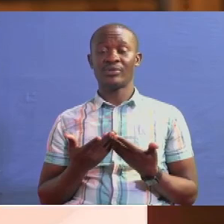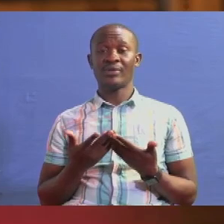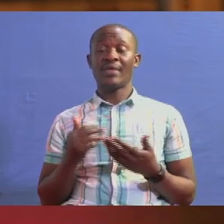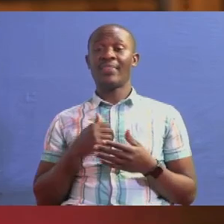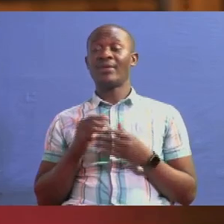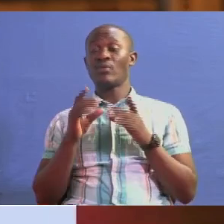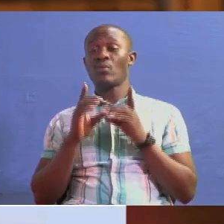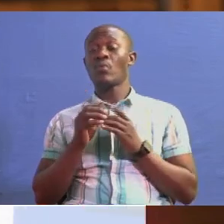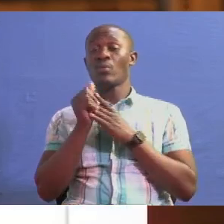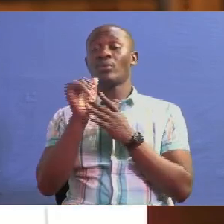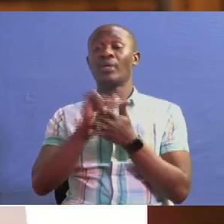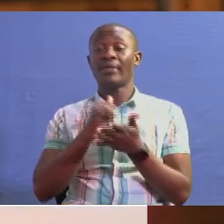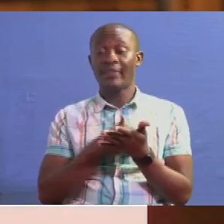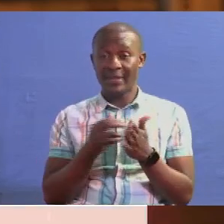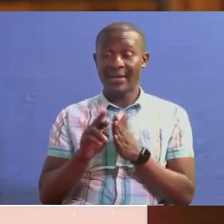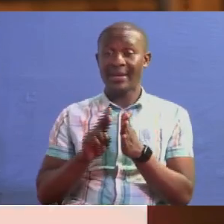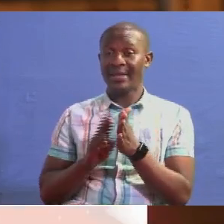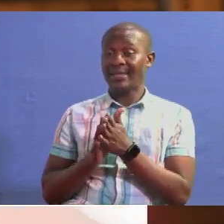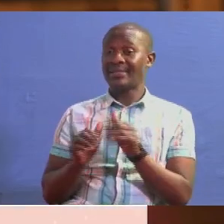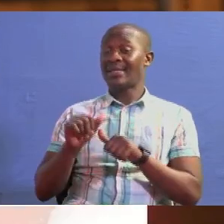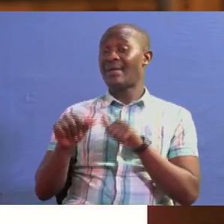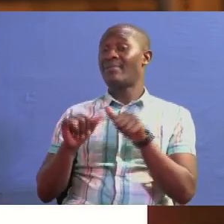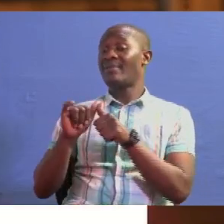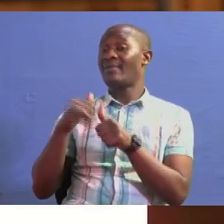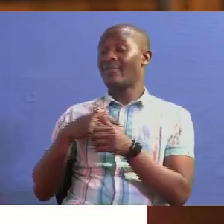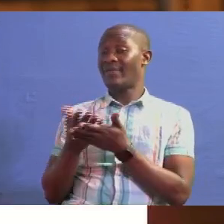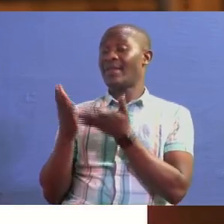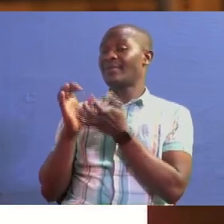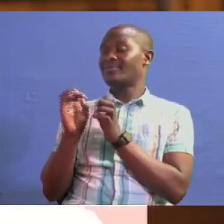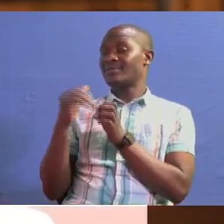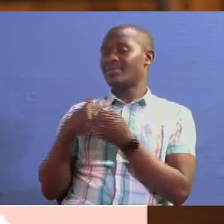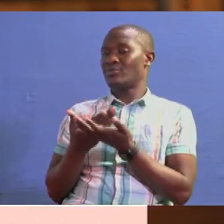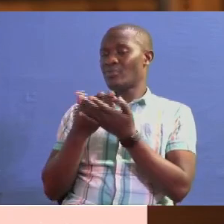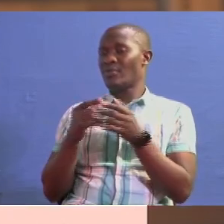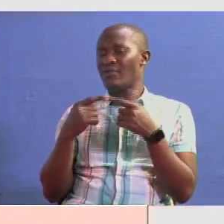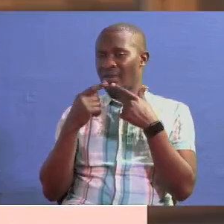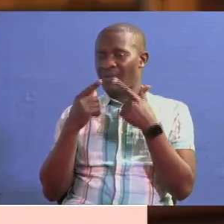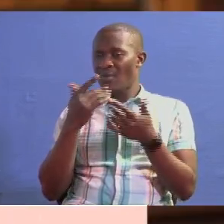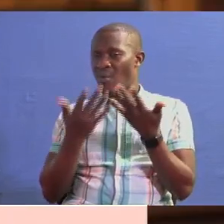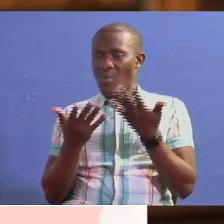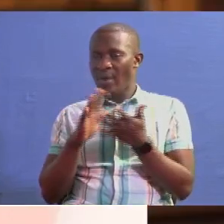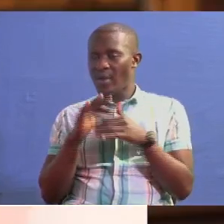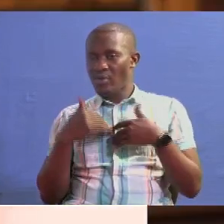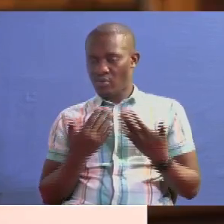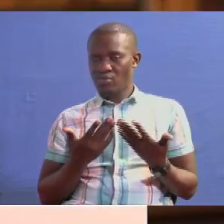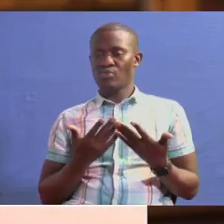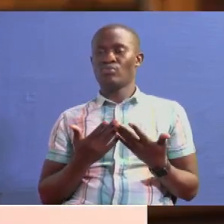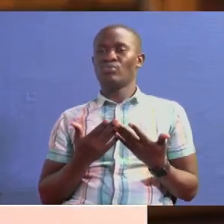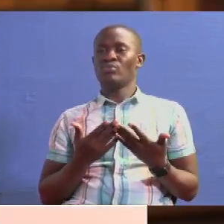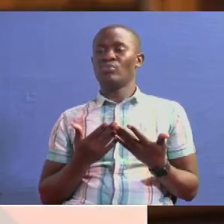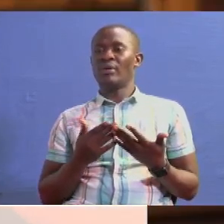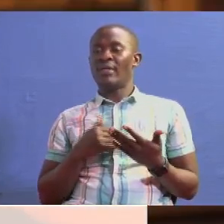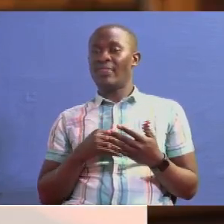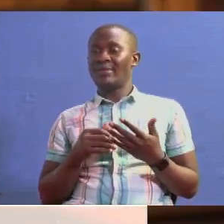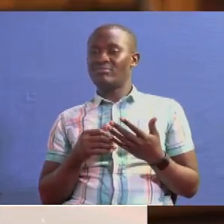uamuzi huo, na sheria inayoruhusu uamuzi huo hauhitaji kukupa maelezo ya wapi ulishindwa. Nadhani kuna upendeleo wa ubaguzi